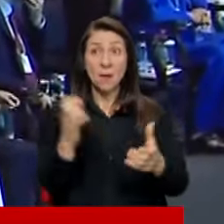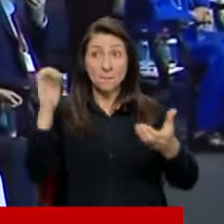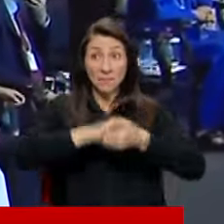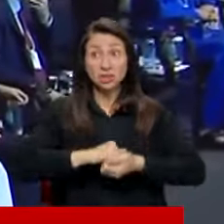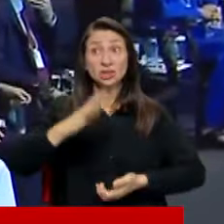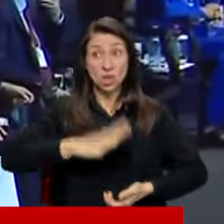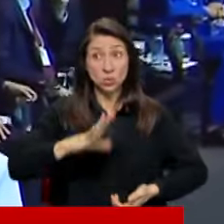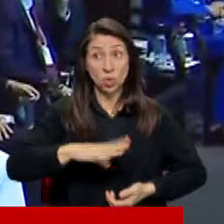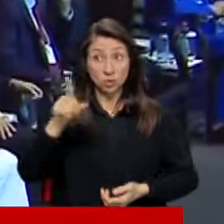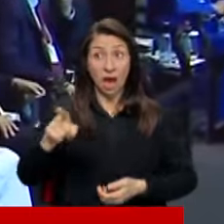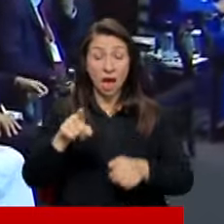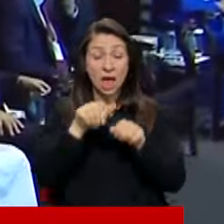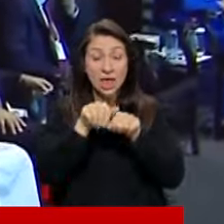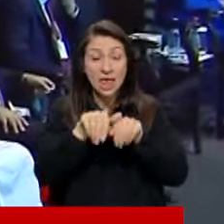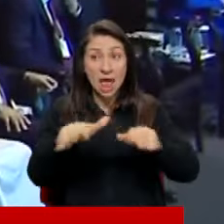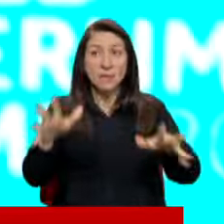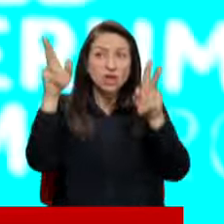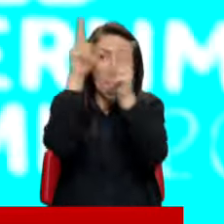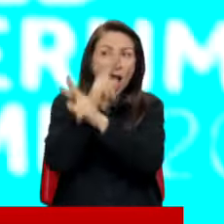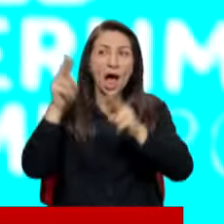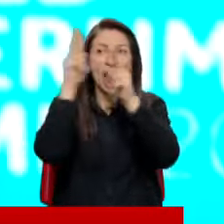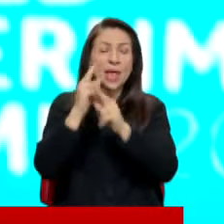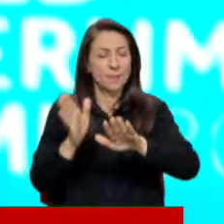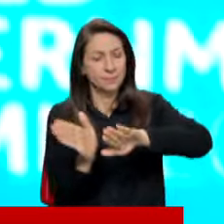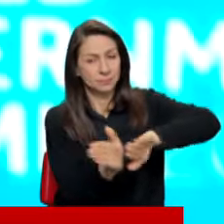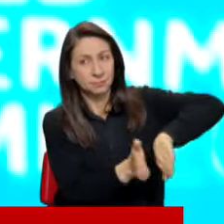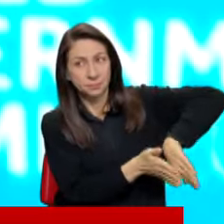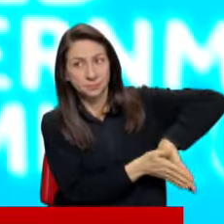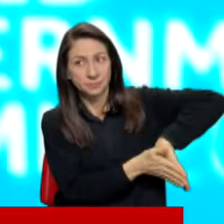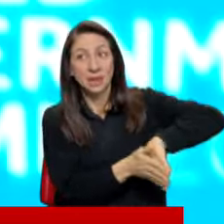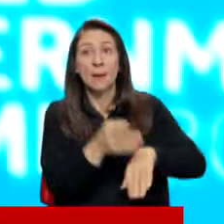istiyorsa yayılmacı hayaller peşinde koşmayı bırakmalı.